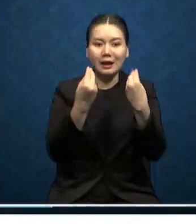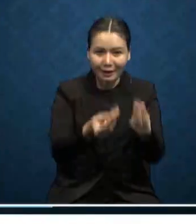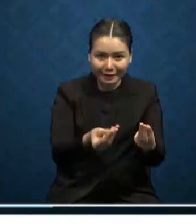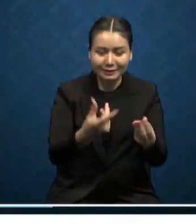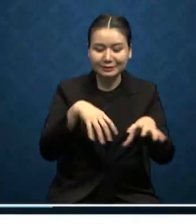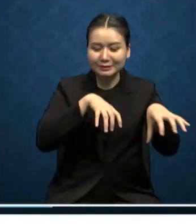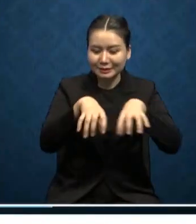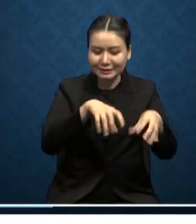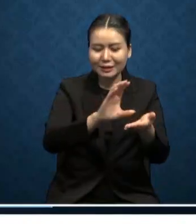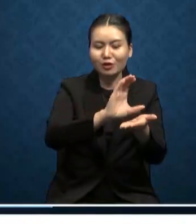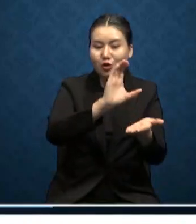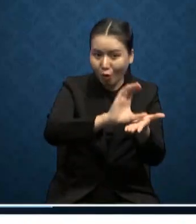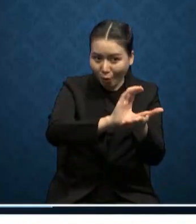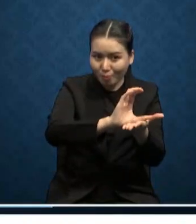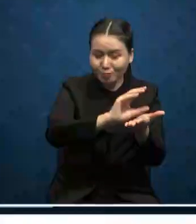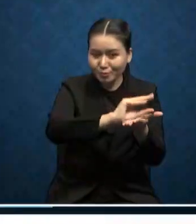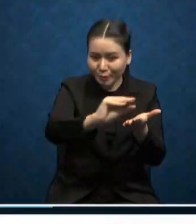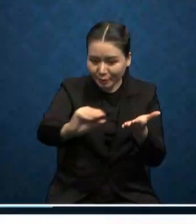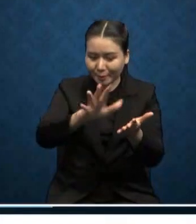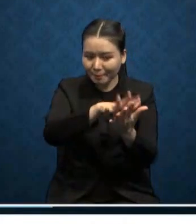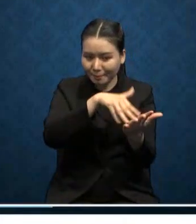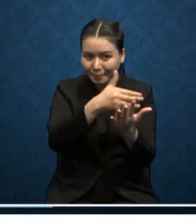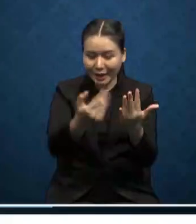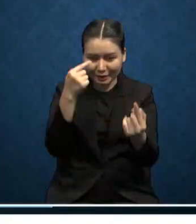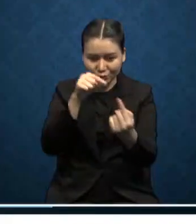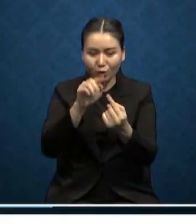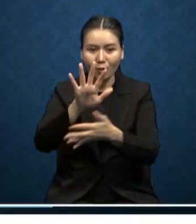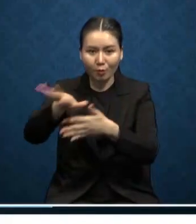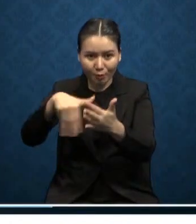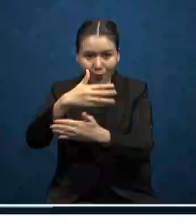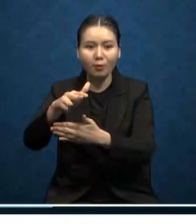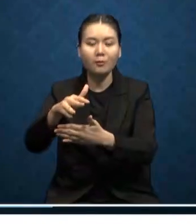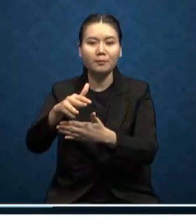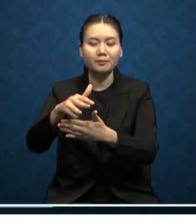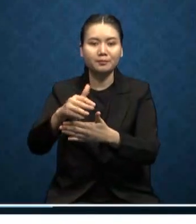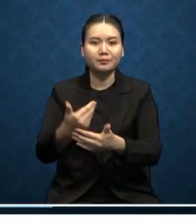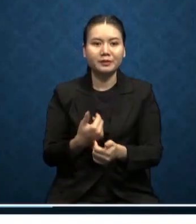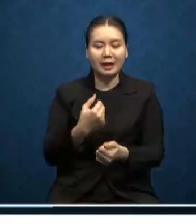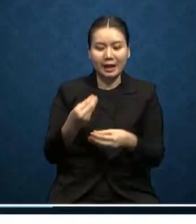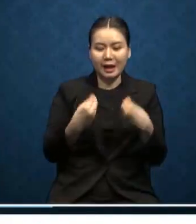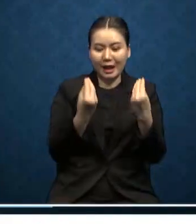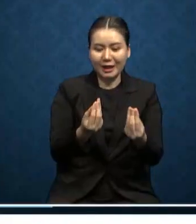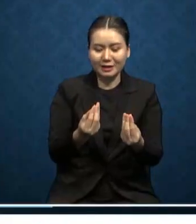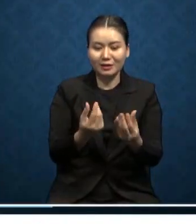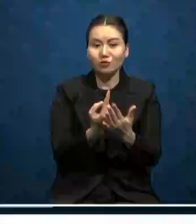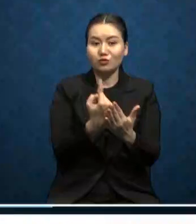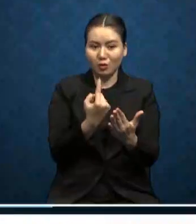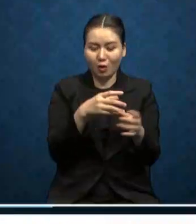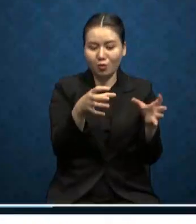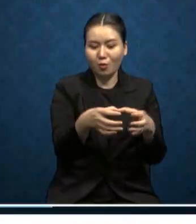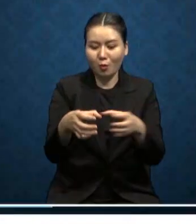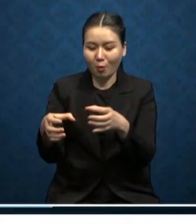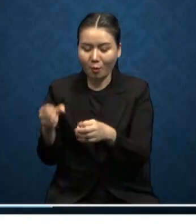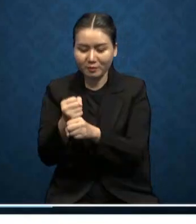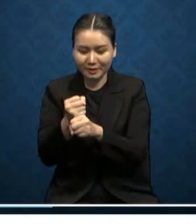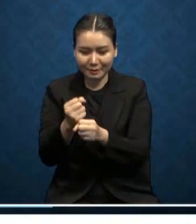การจัดทำงบประมาณในลักษณะแผนงบประมาณเชิงบูรณาการโดยให้หน่วยรับงบประมาณต่างๆที่มีภารกิจที่เ